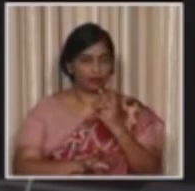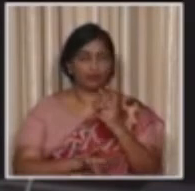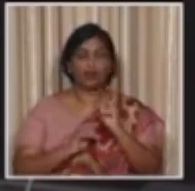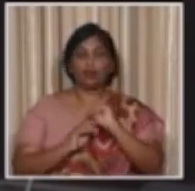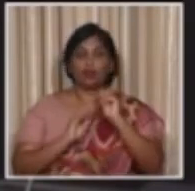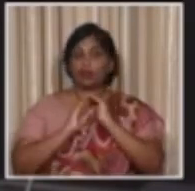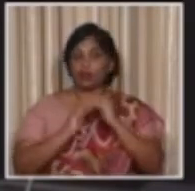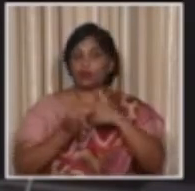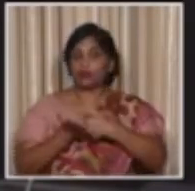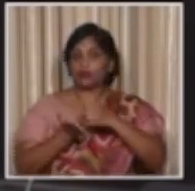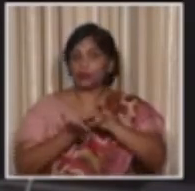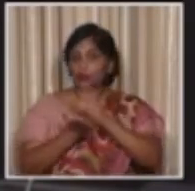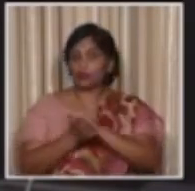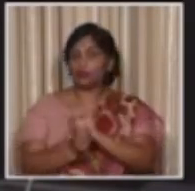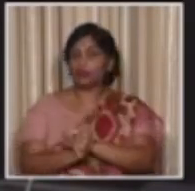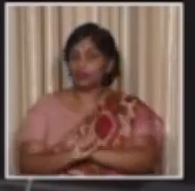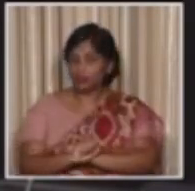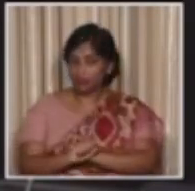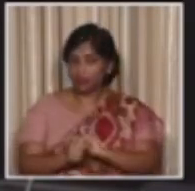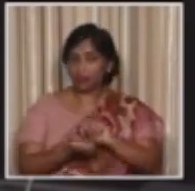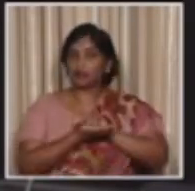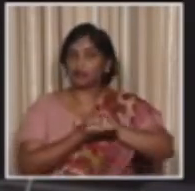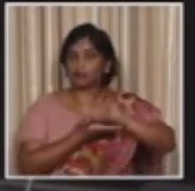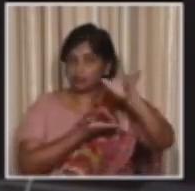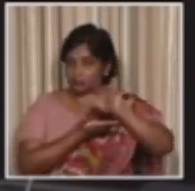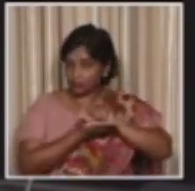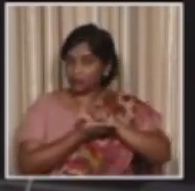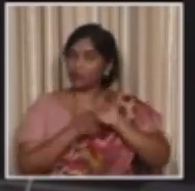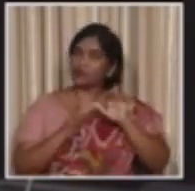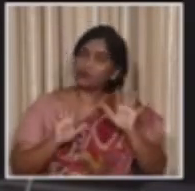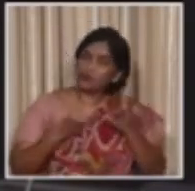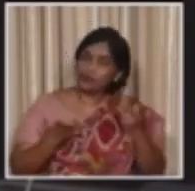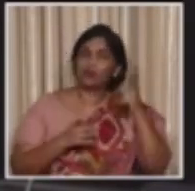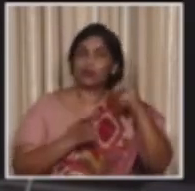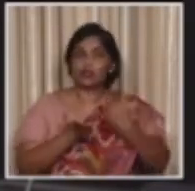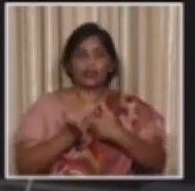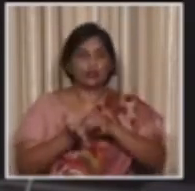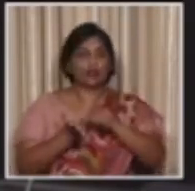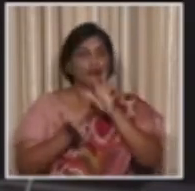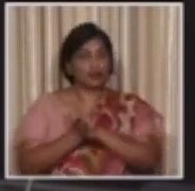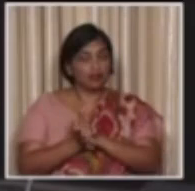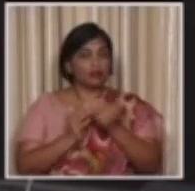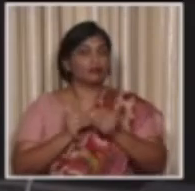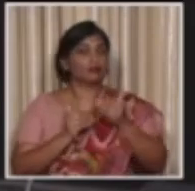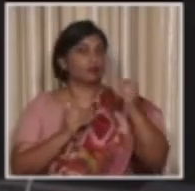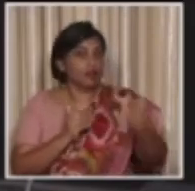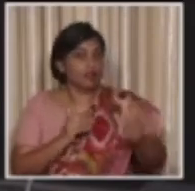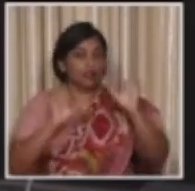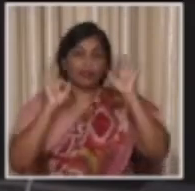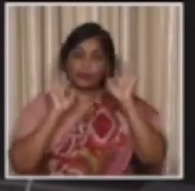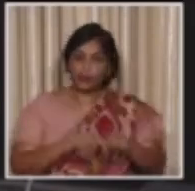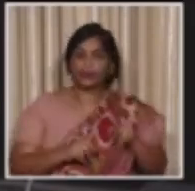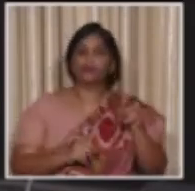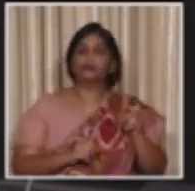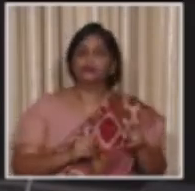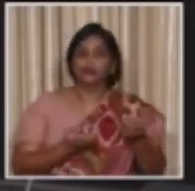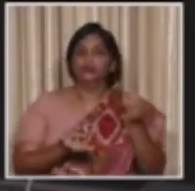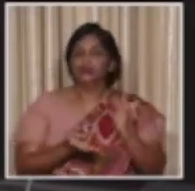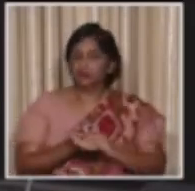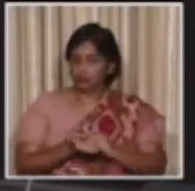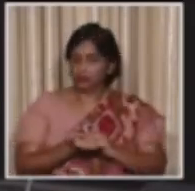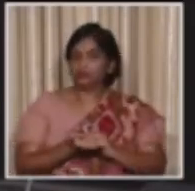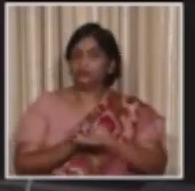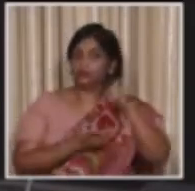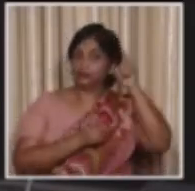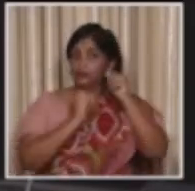කාර්යාංශයේ ලියාපදිංචිය ලබා නොගෙන විදේශගත වූ හෝ එහෙම නැත්නම් ලියාපදිංචිය දීර්ඝ කරගෙන නැතුව තවදුරටත්